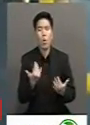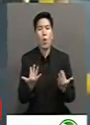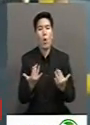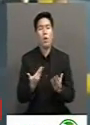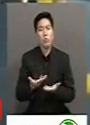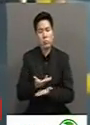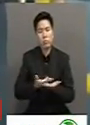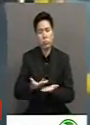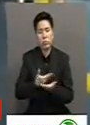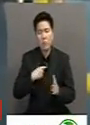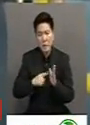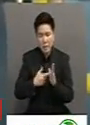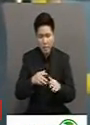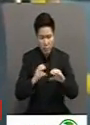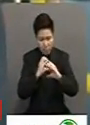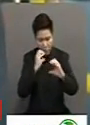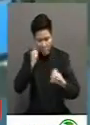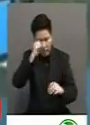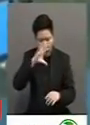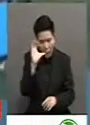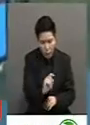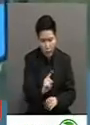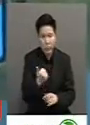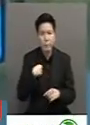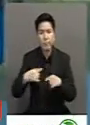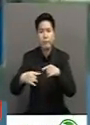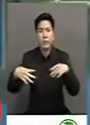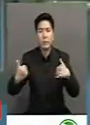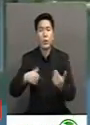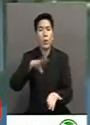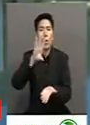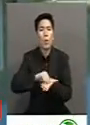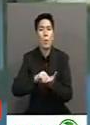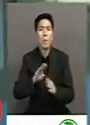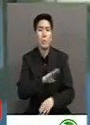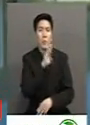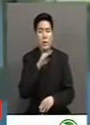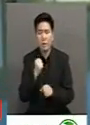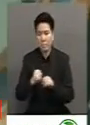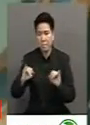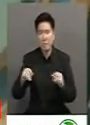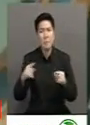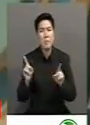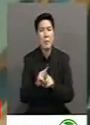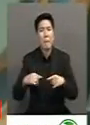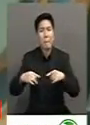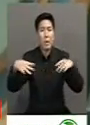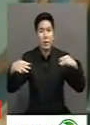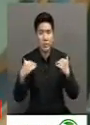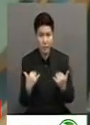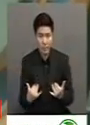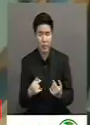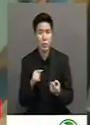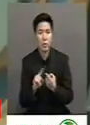อยู่ระหว่างการหาแหล่งกำเนิดซะก่อนค่ะก็แน่นอนว่าสวนทางกับข้อมูลของบริษัท Best Wind Group ที่ให้กับคสมกนะคะ